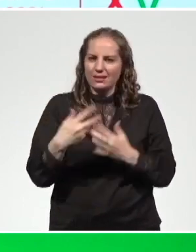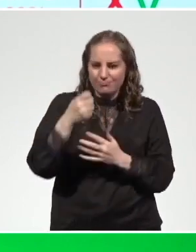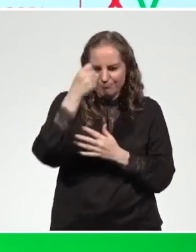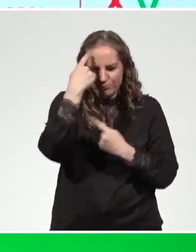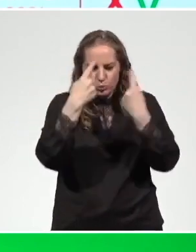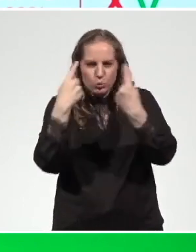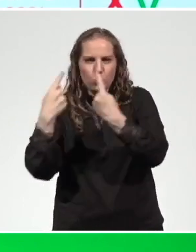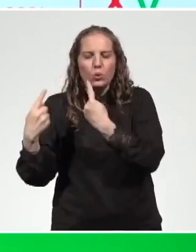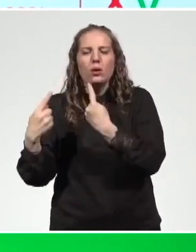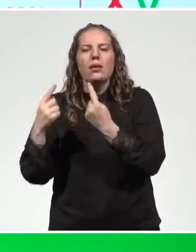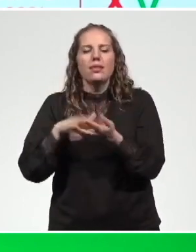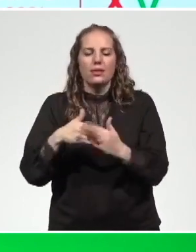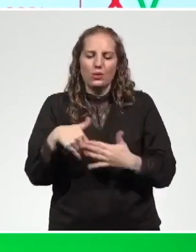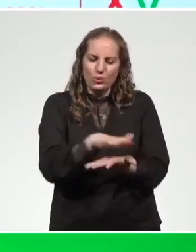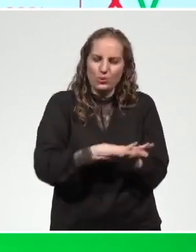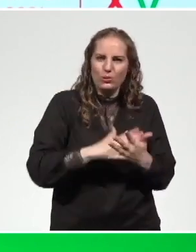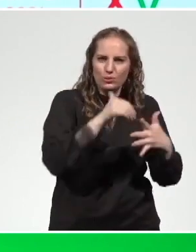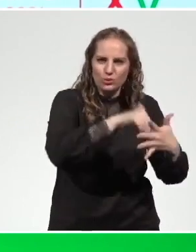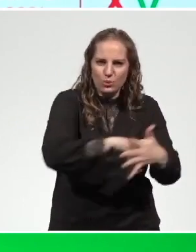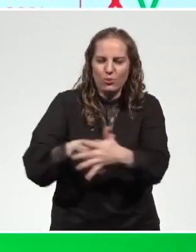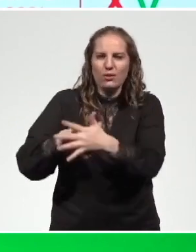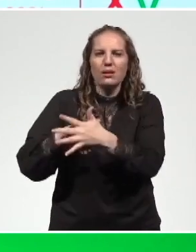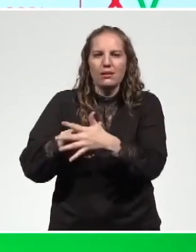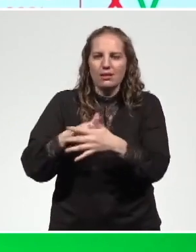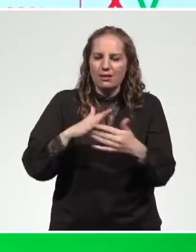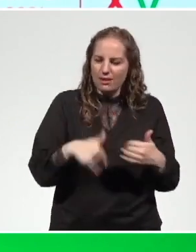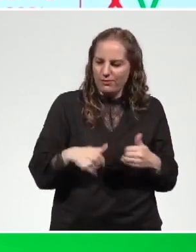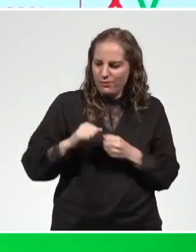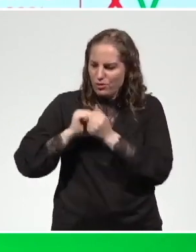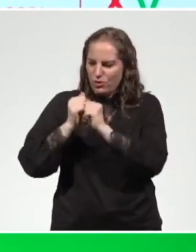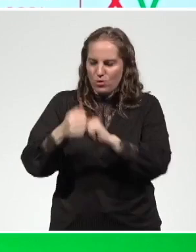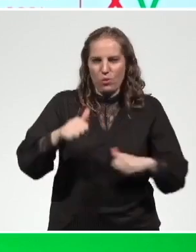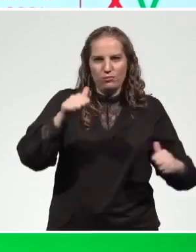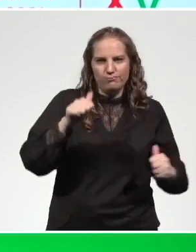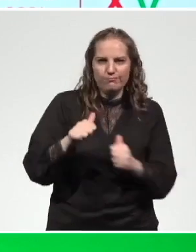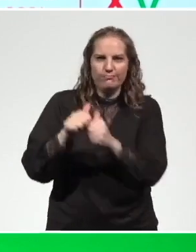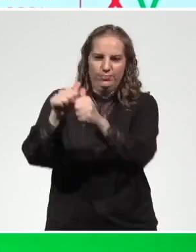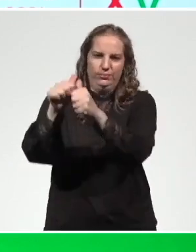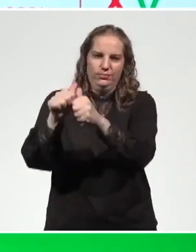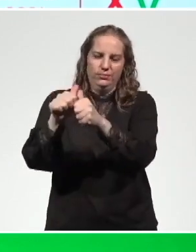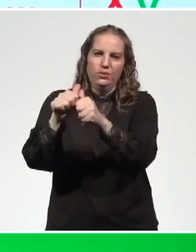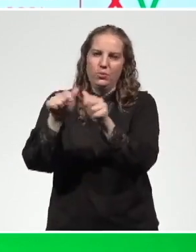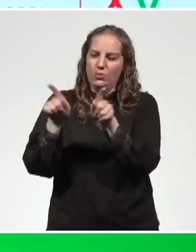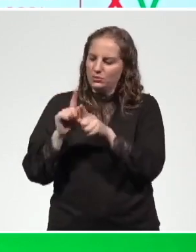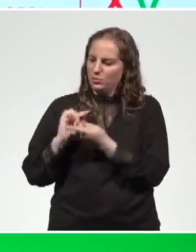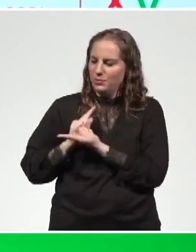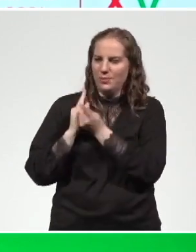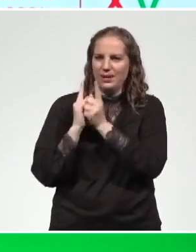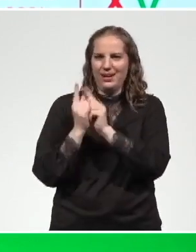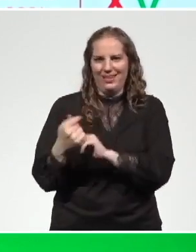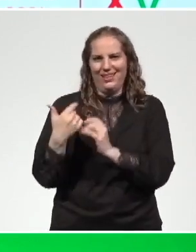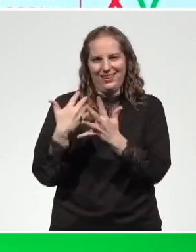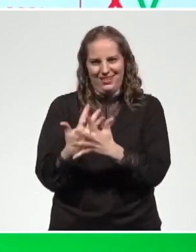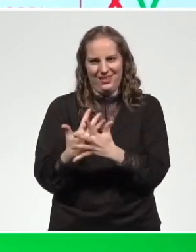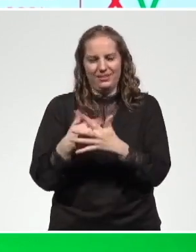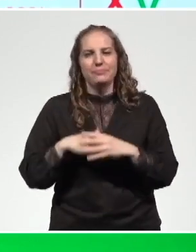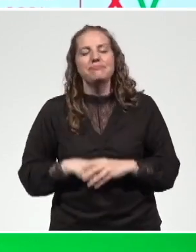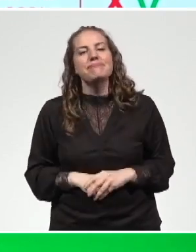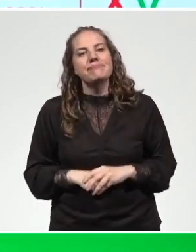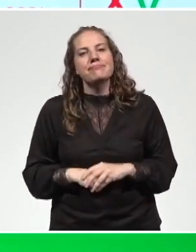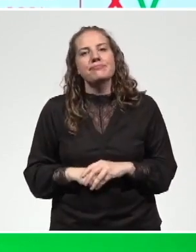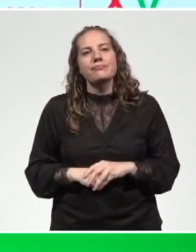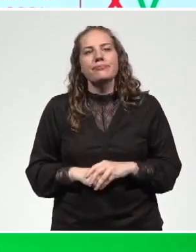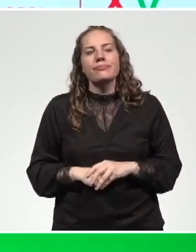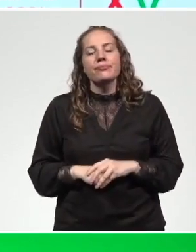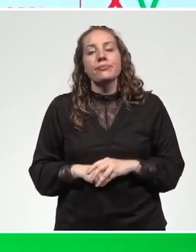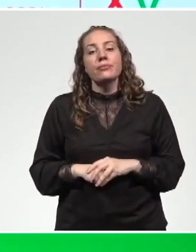þurfa grunnsjóðunir áfram að fylgja í raun og vera þeirri þróun sem hefur orðið og þeir miklu umbótum sem hafa orðið í þessu tilliti. Ég nefni líka